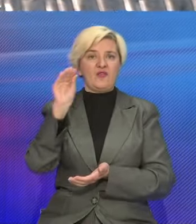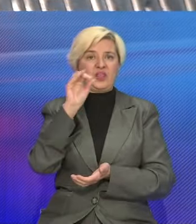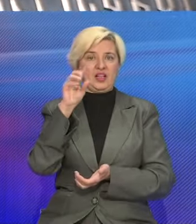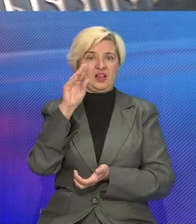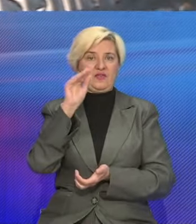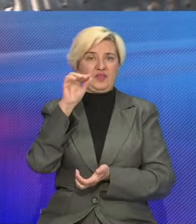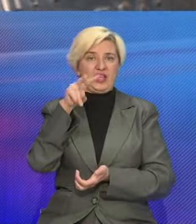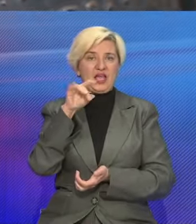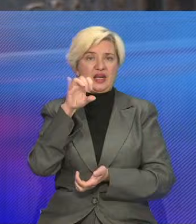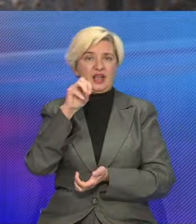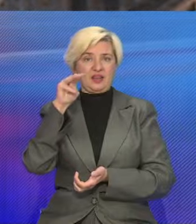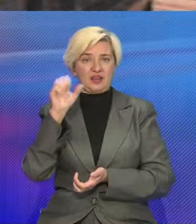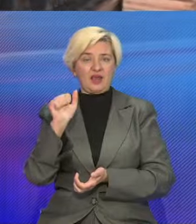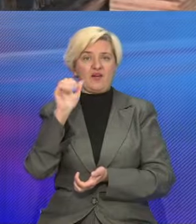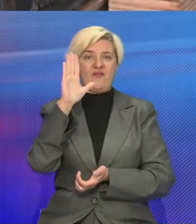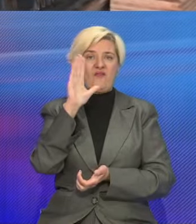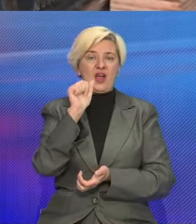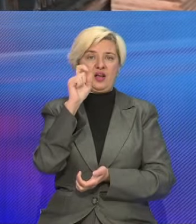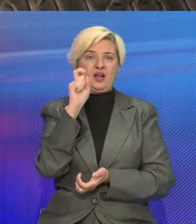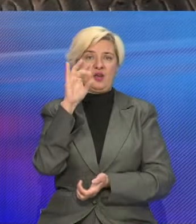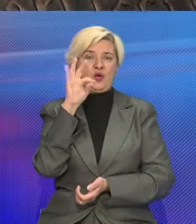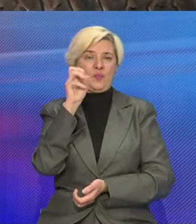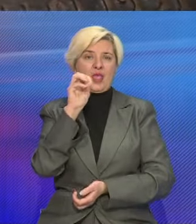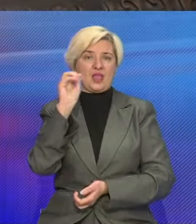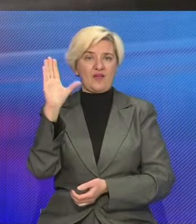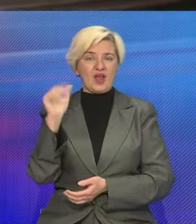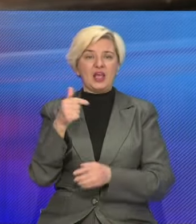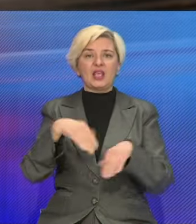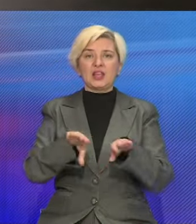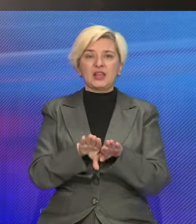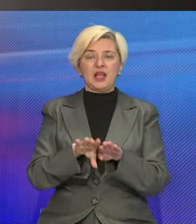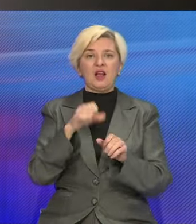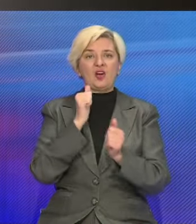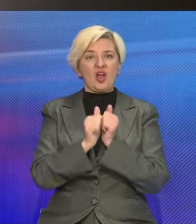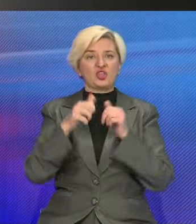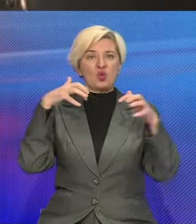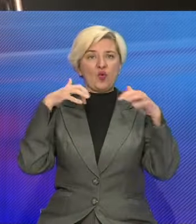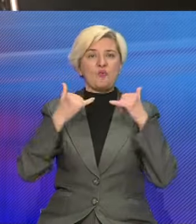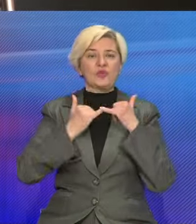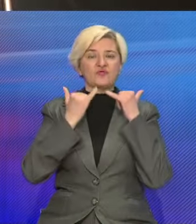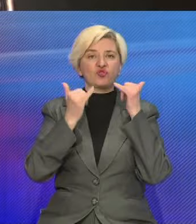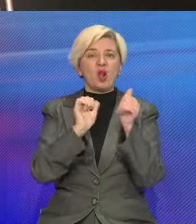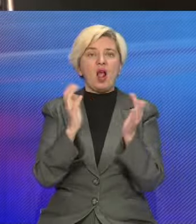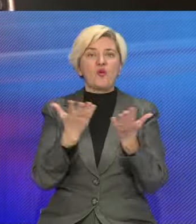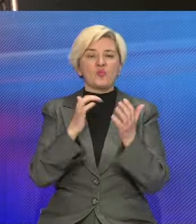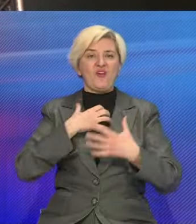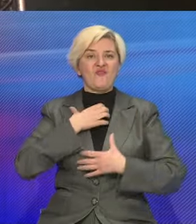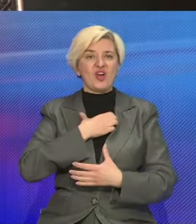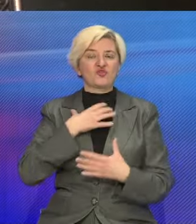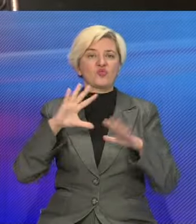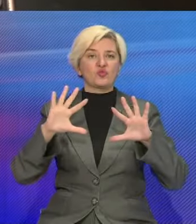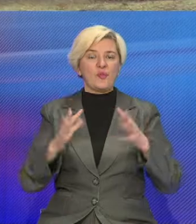И таким образом мы старались посвятить каждый колокол какому-то важному событию. 230